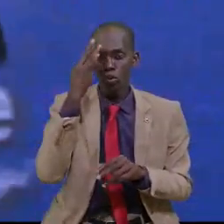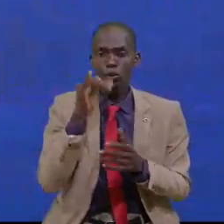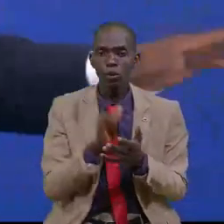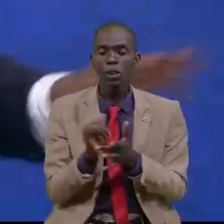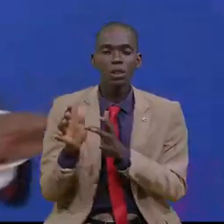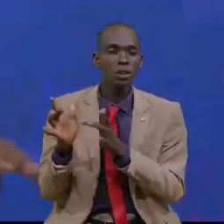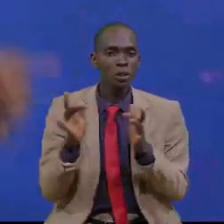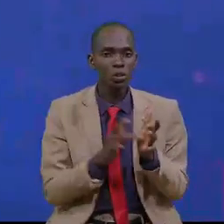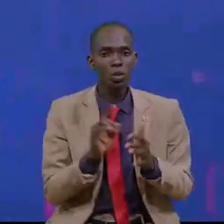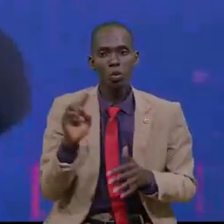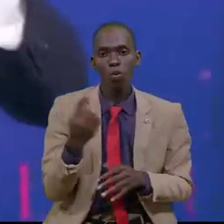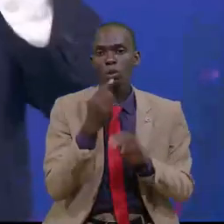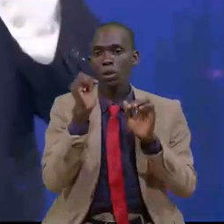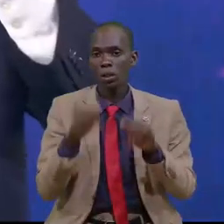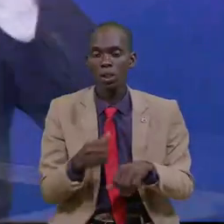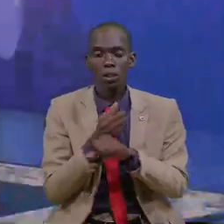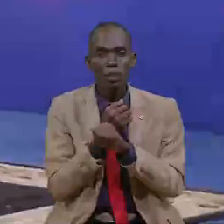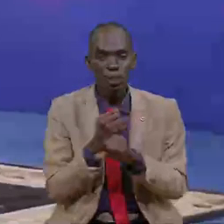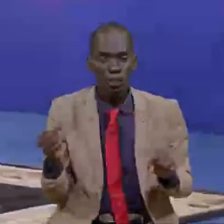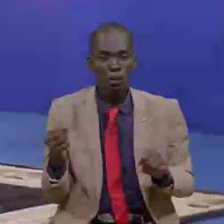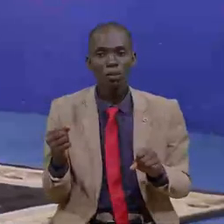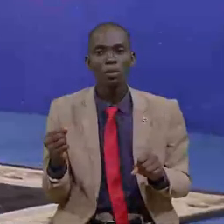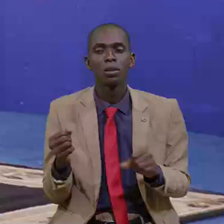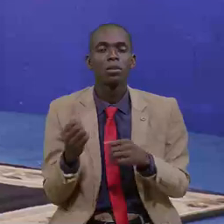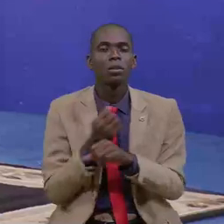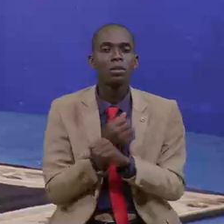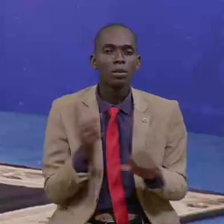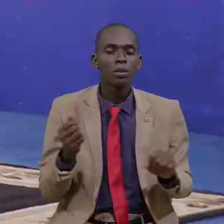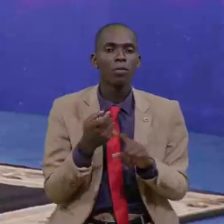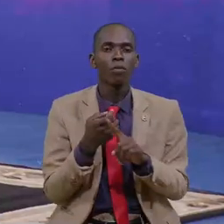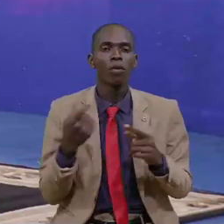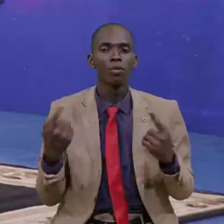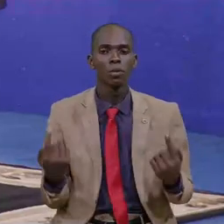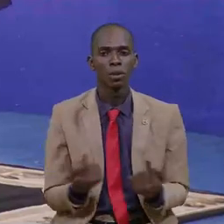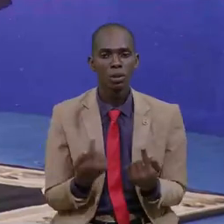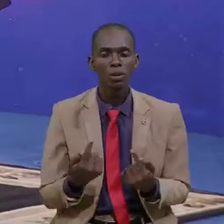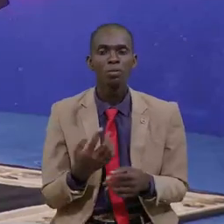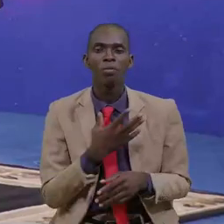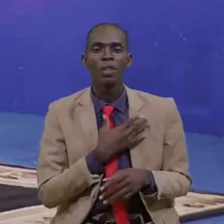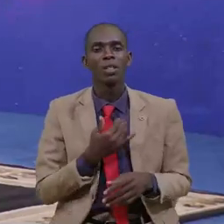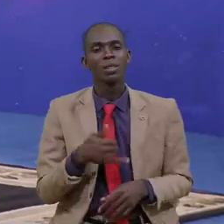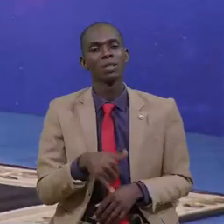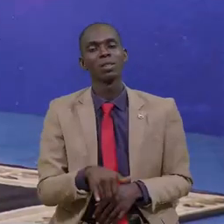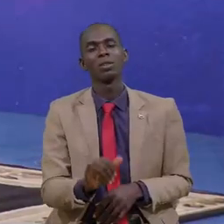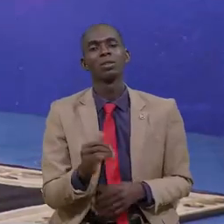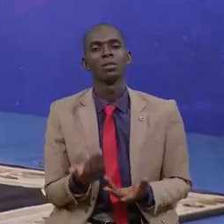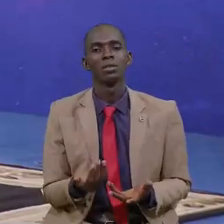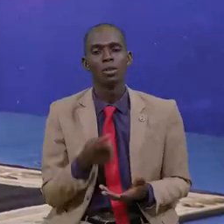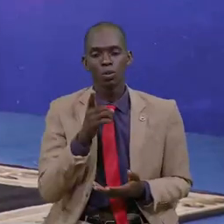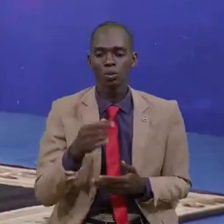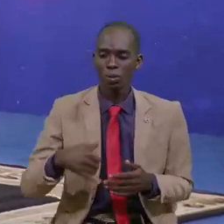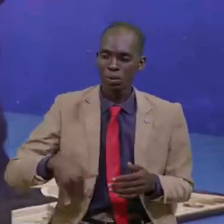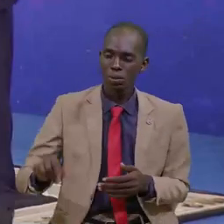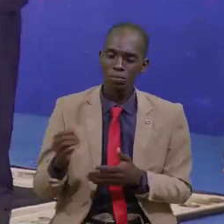et Jésus seul peut sauver. Sauver du péché. Mais cependant,